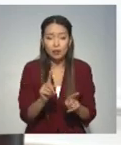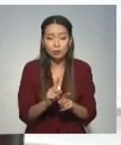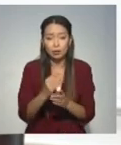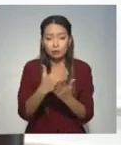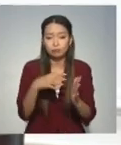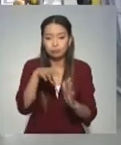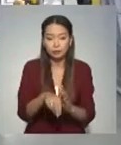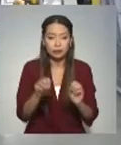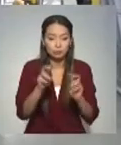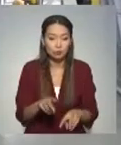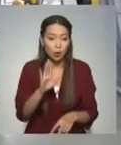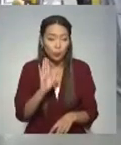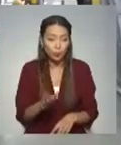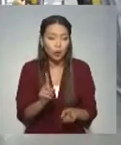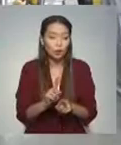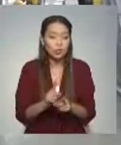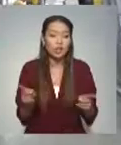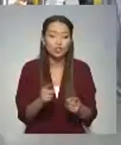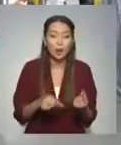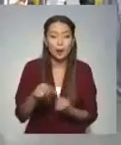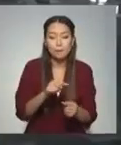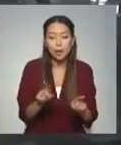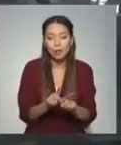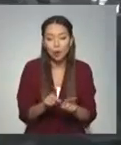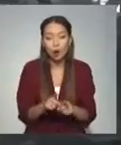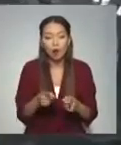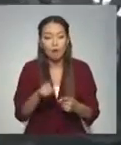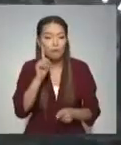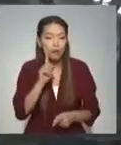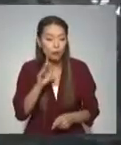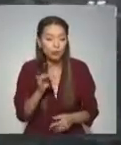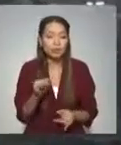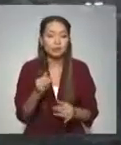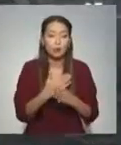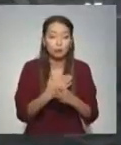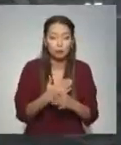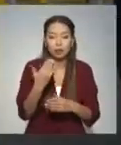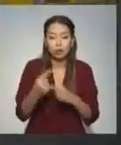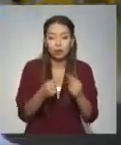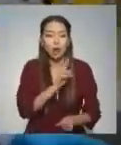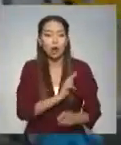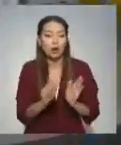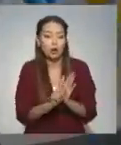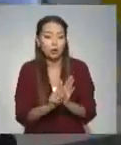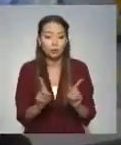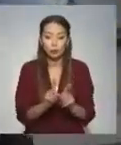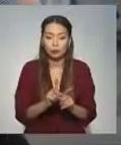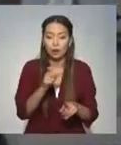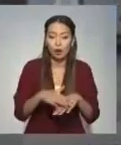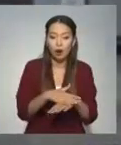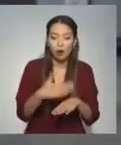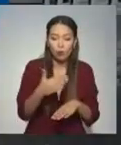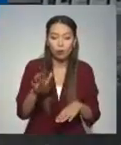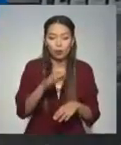негізделіп тағайындалады. Кодексте шағын бизнесті жалдамалы қызметкерлер мен платформаның көмегімен жұмыс істеп жүрген азаматтарға қатысты салықтық